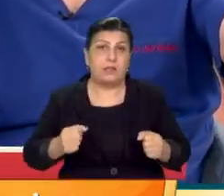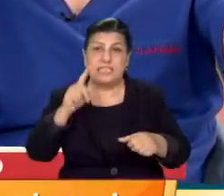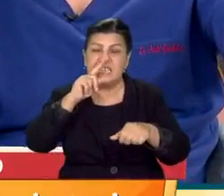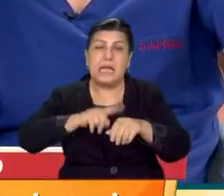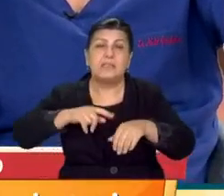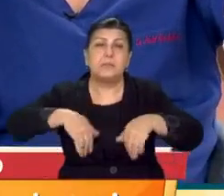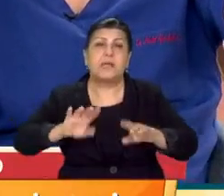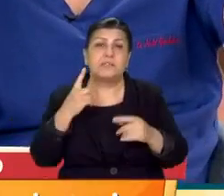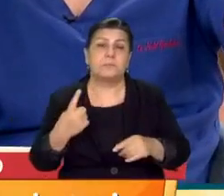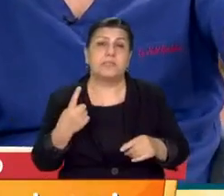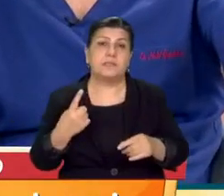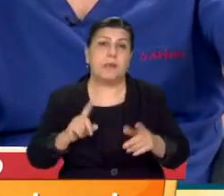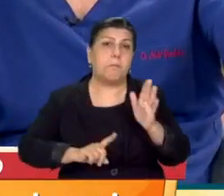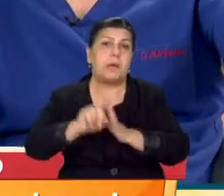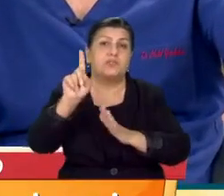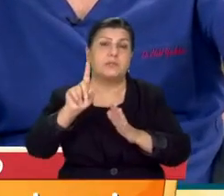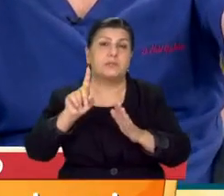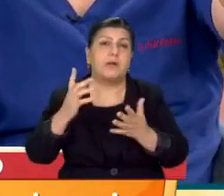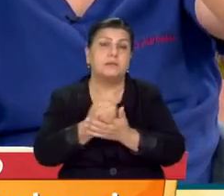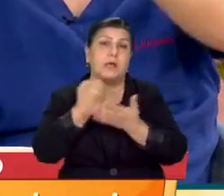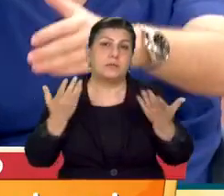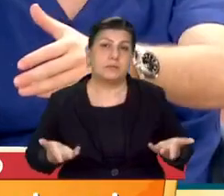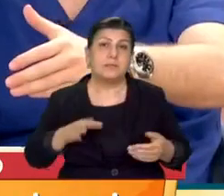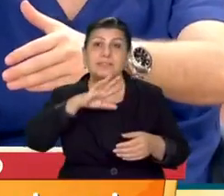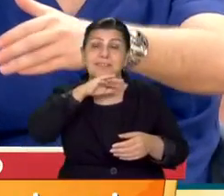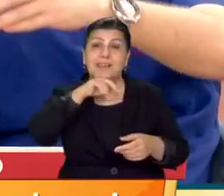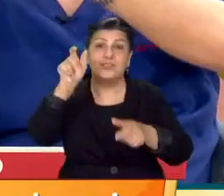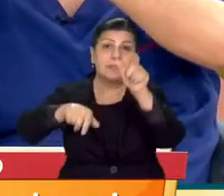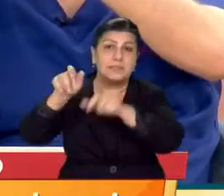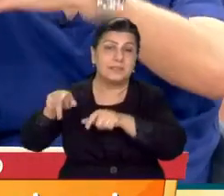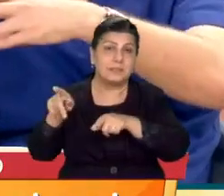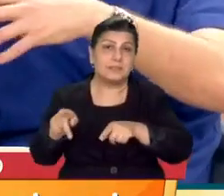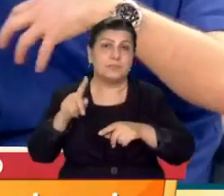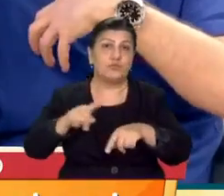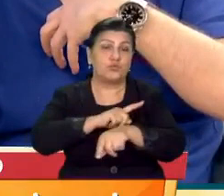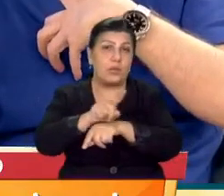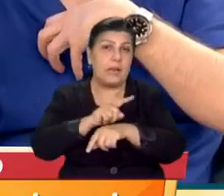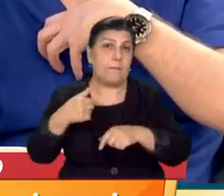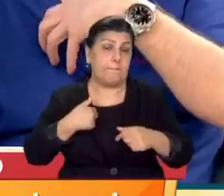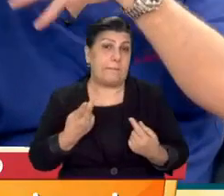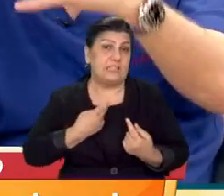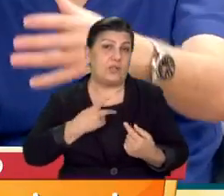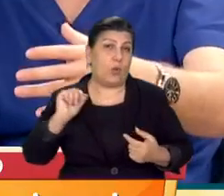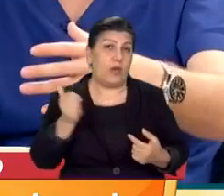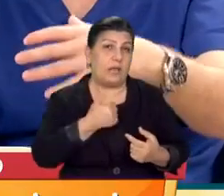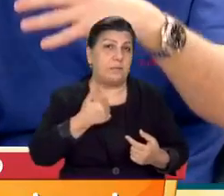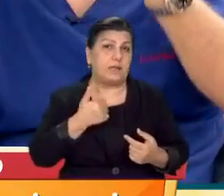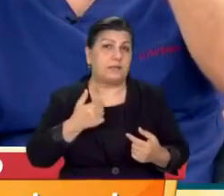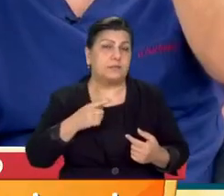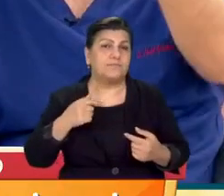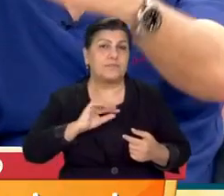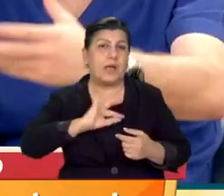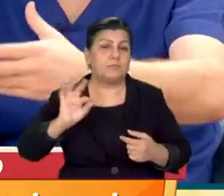inanılmaz bir başarıdır Bu yaşlılarımızın da bu süreci Bence en önemli göğüs